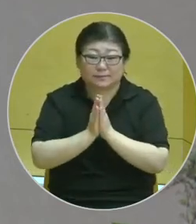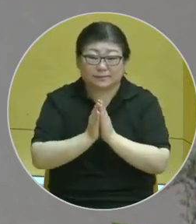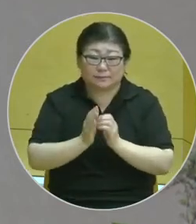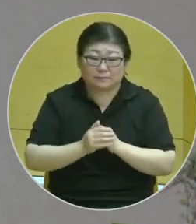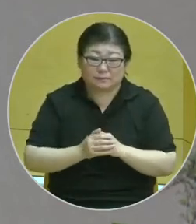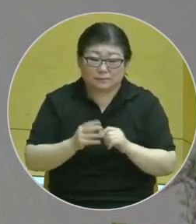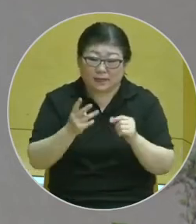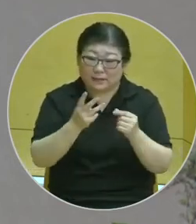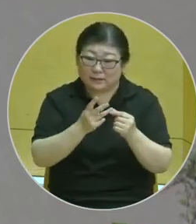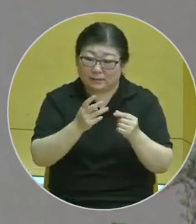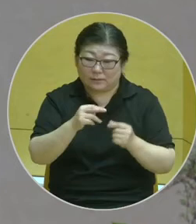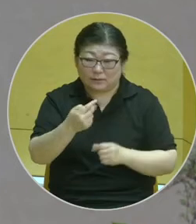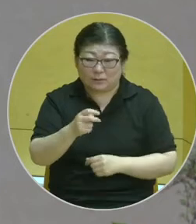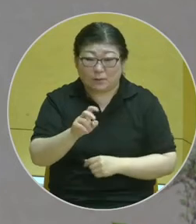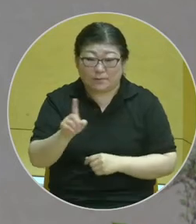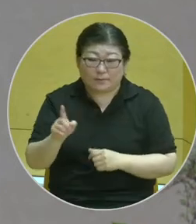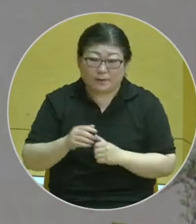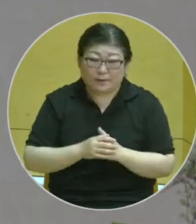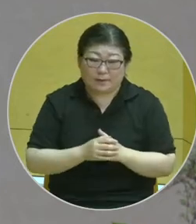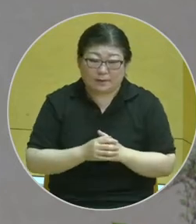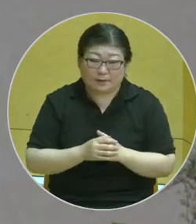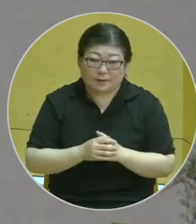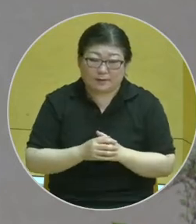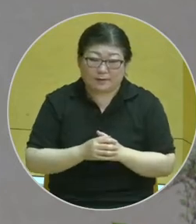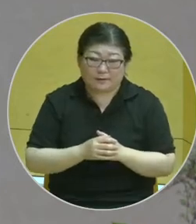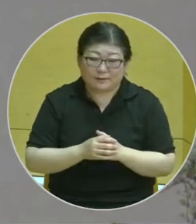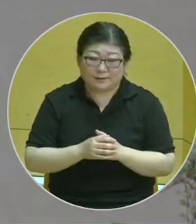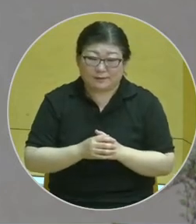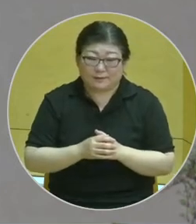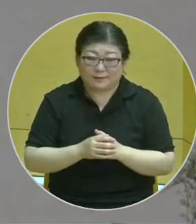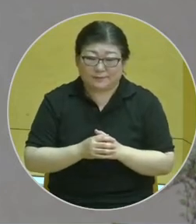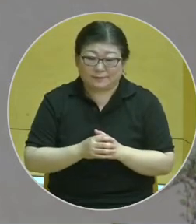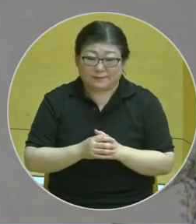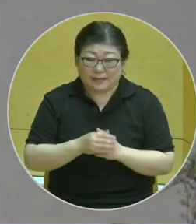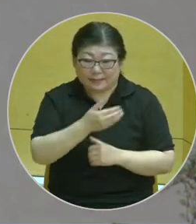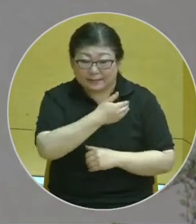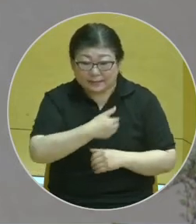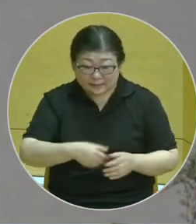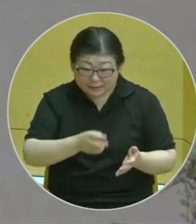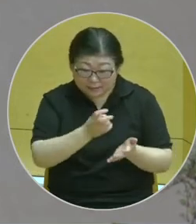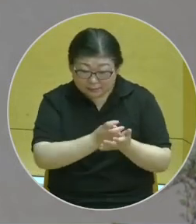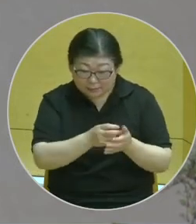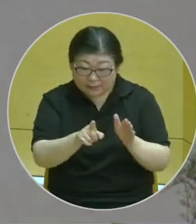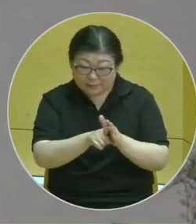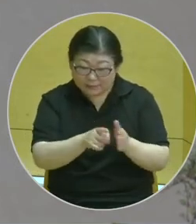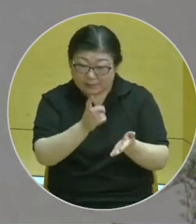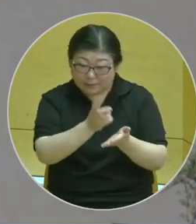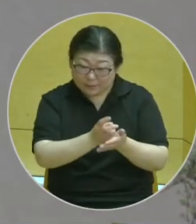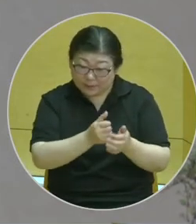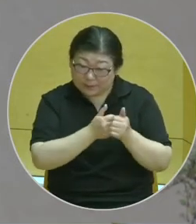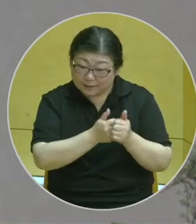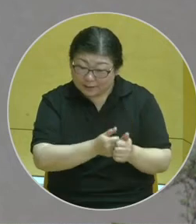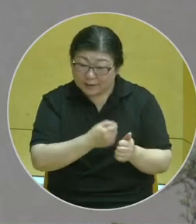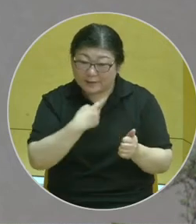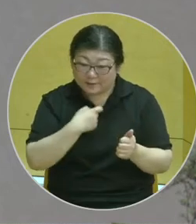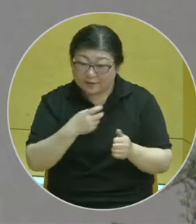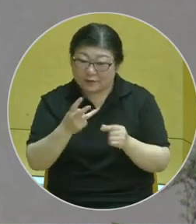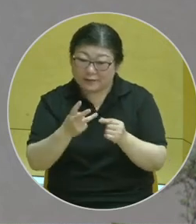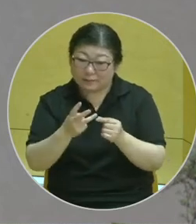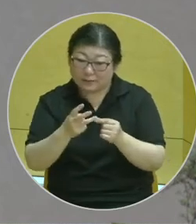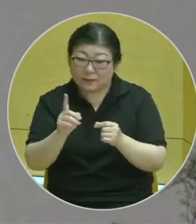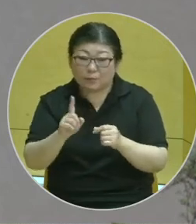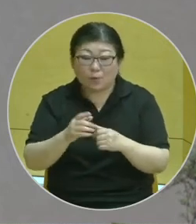세번째로 도마는 제자의 도리를 따라 살고 믿음의 도리를 따라 떠 따라서 살았던 이 도마는